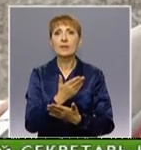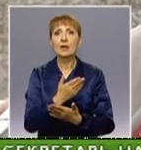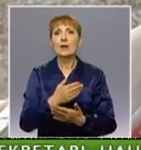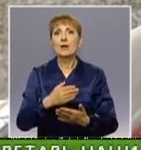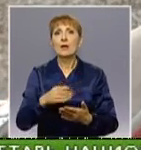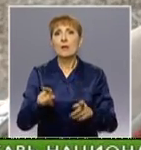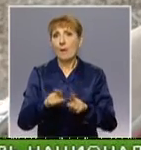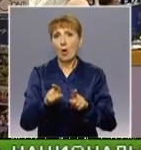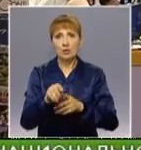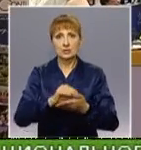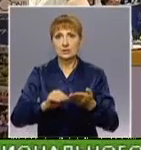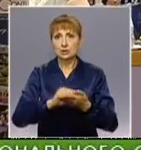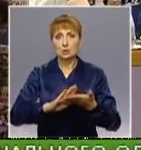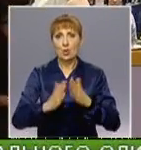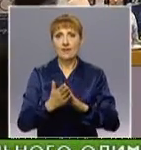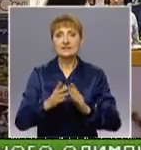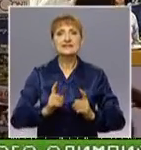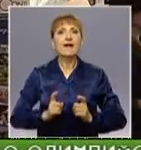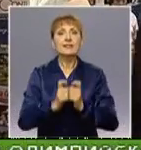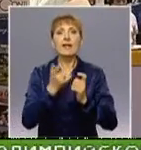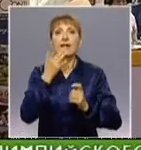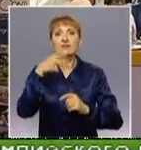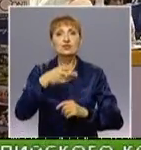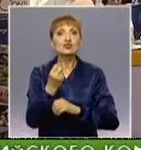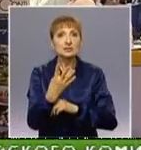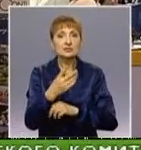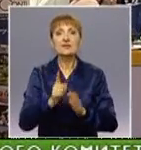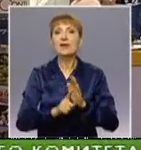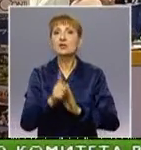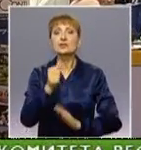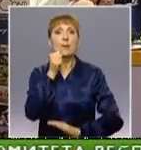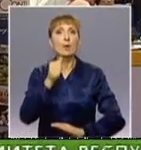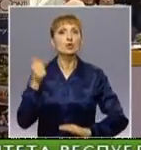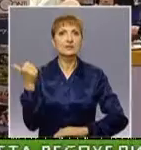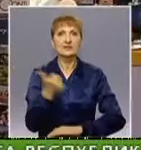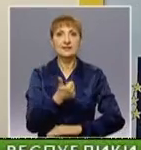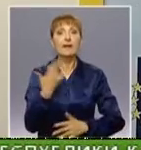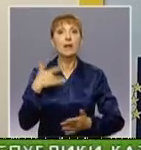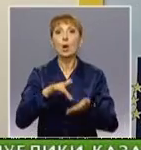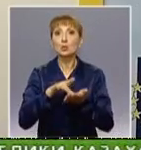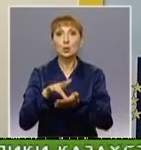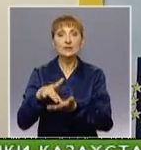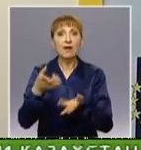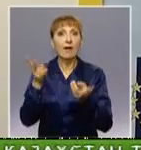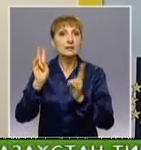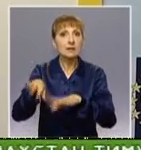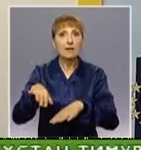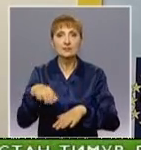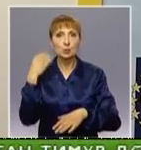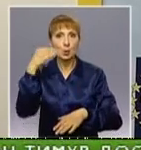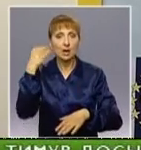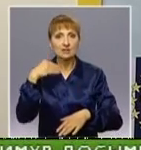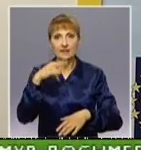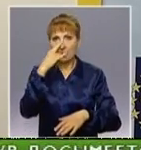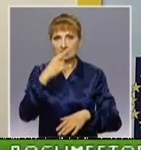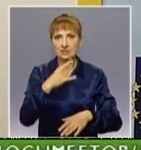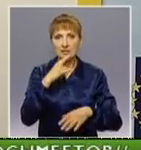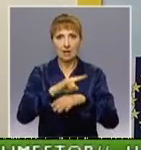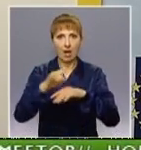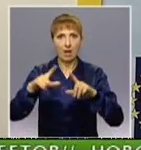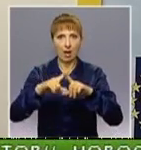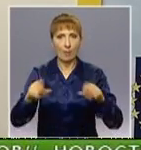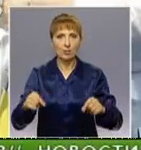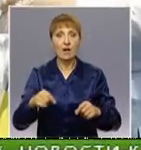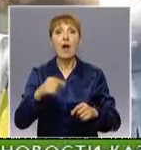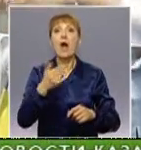избежать критической ситуации. Скандал лета 2014 начался на прошлой неделе, когда туристы оказались заложниками турецкого и казахстанского аэропортов.